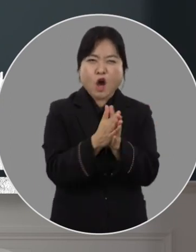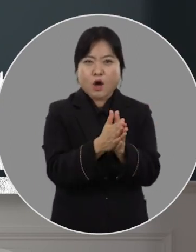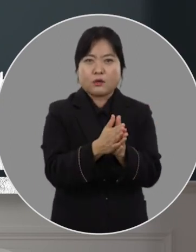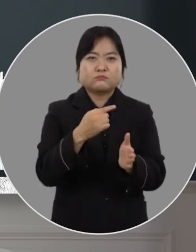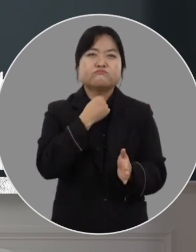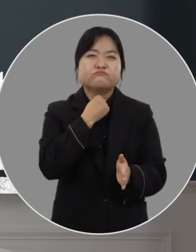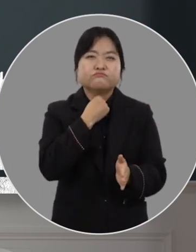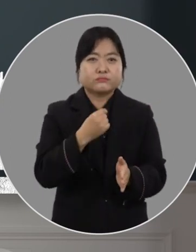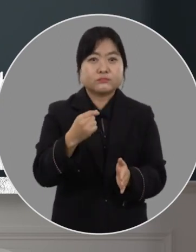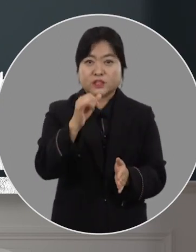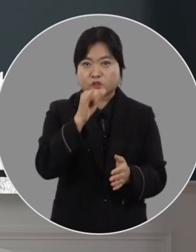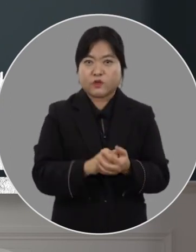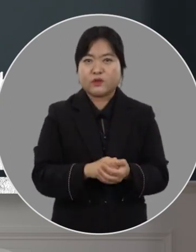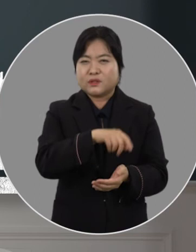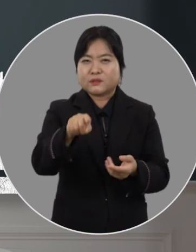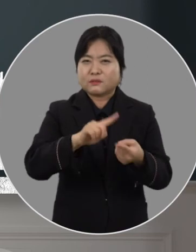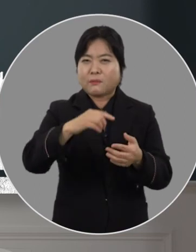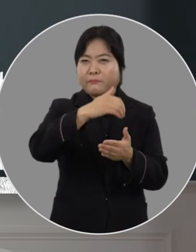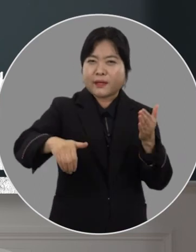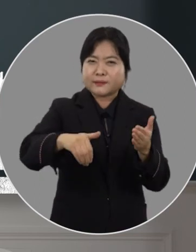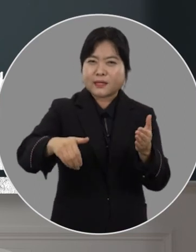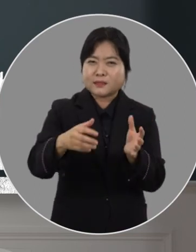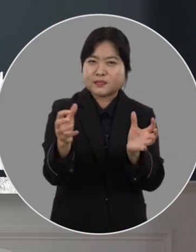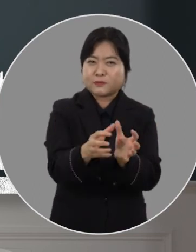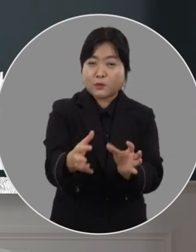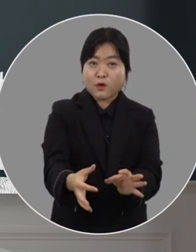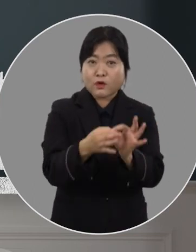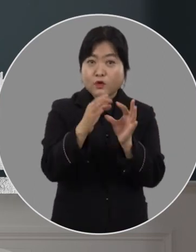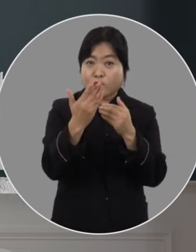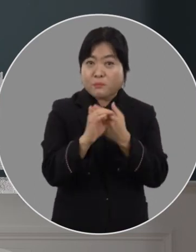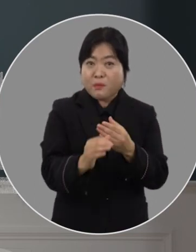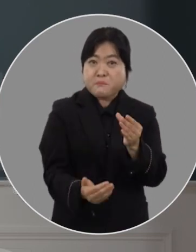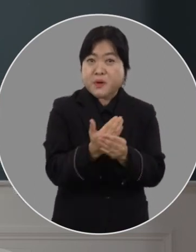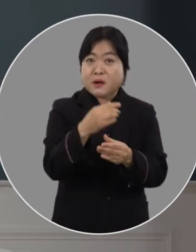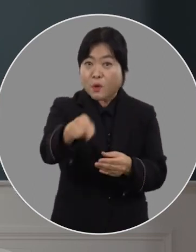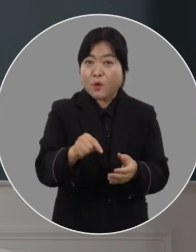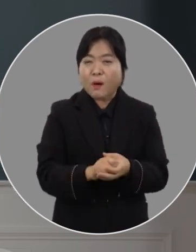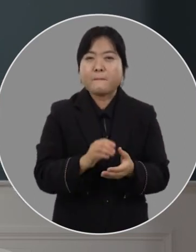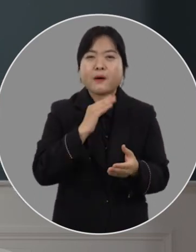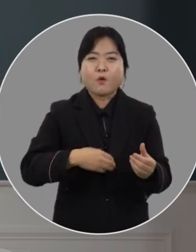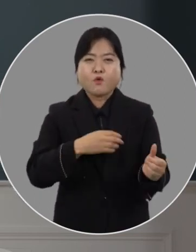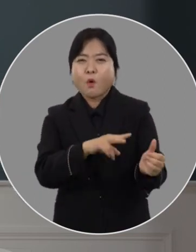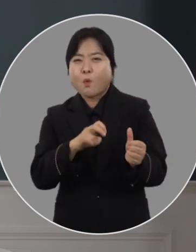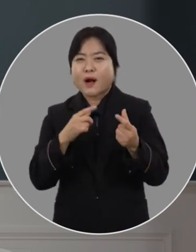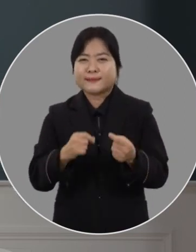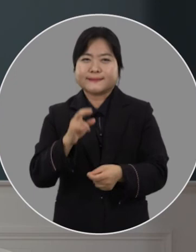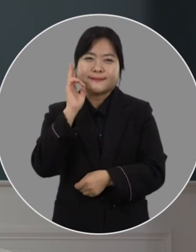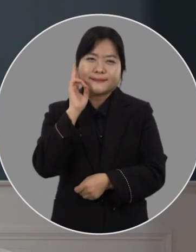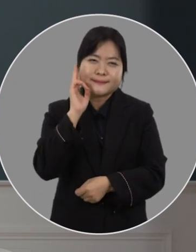경향들이 있습니다. 그것이 배제하는 집단으로 연결되었을 때 무슨 일이 벌어졌다? 바로